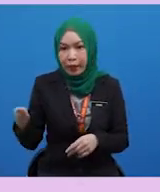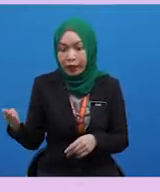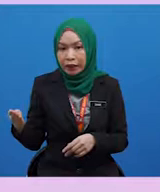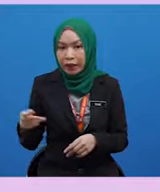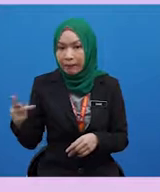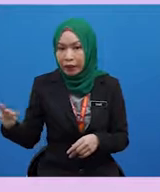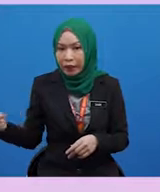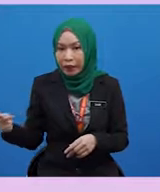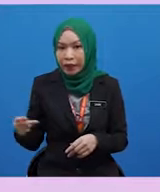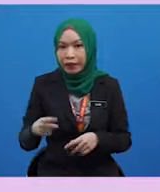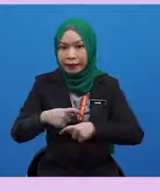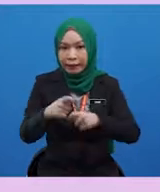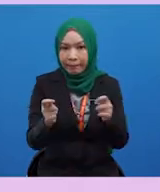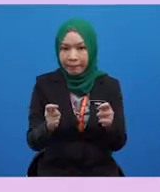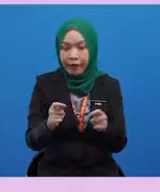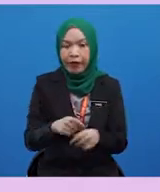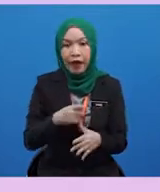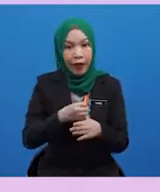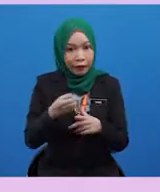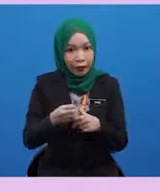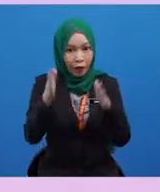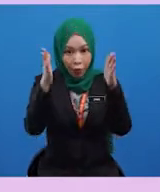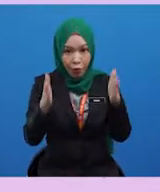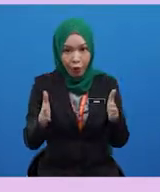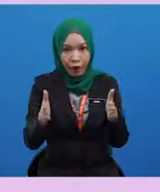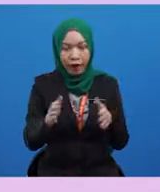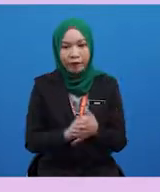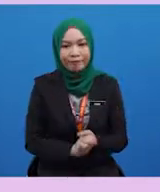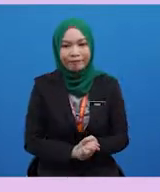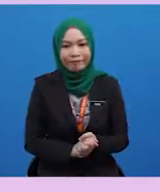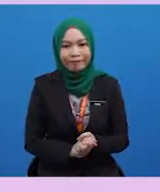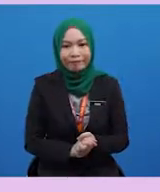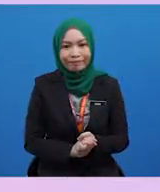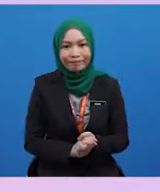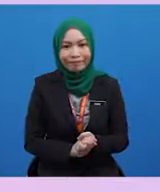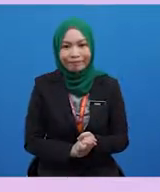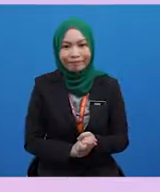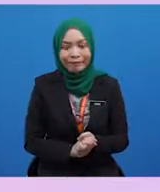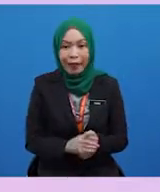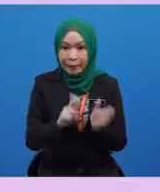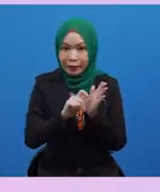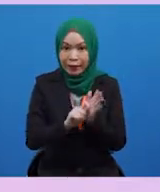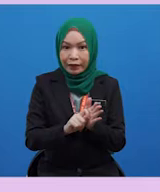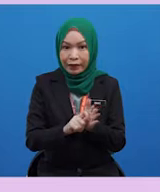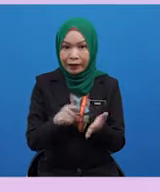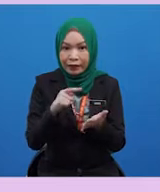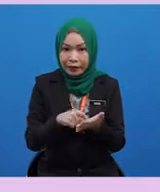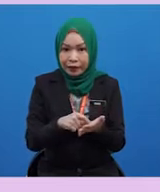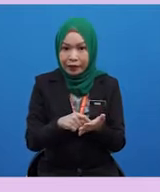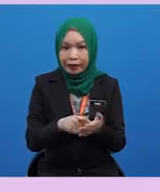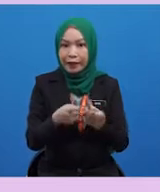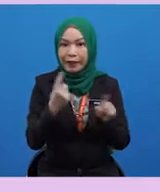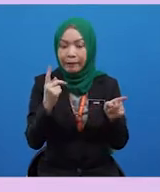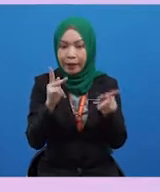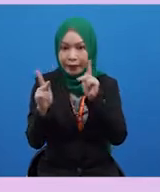perkara, tempat atau orang yang disebutkan dalam sesuatu wacana. Penadah rujukan terdiri daripada